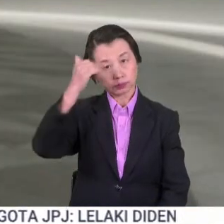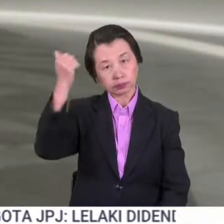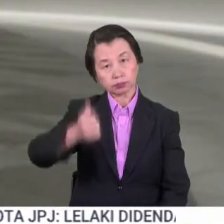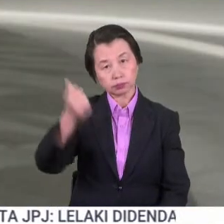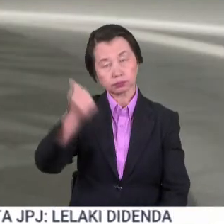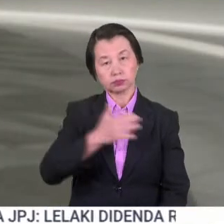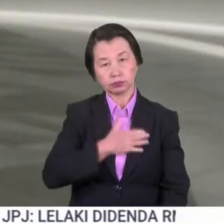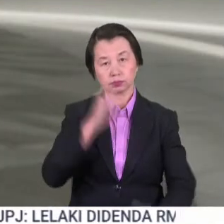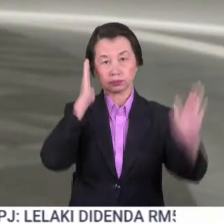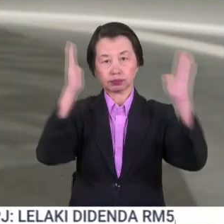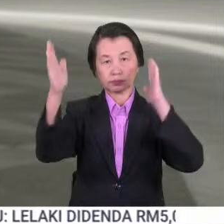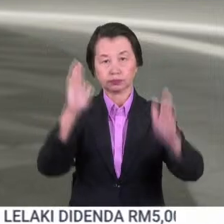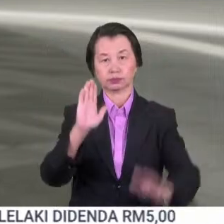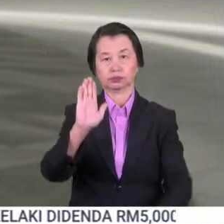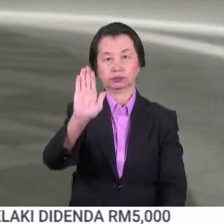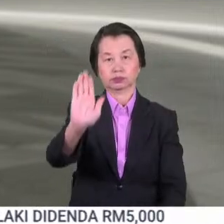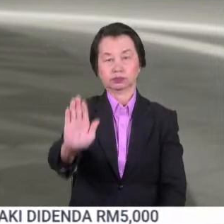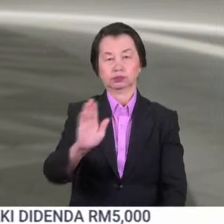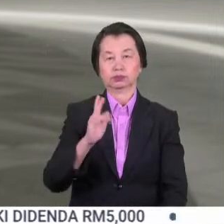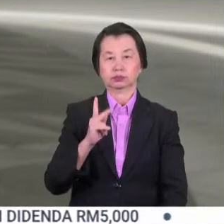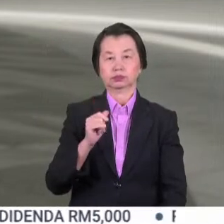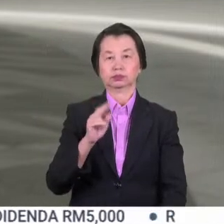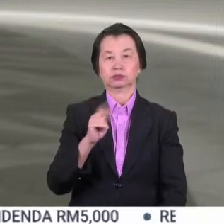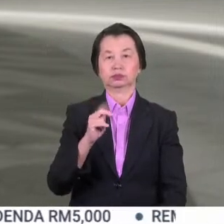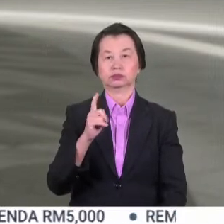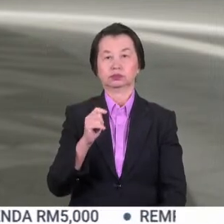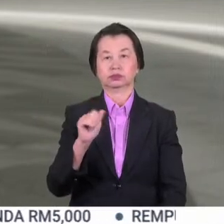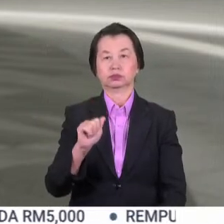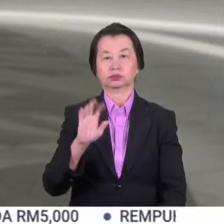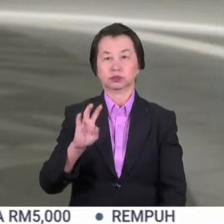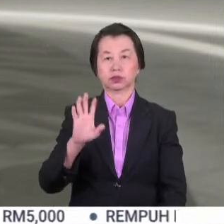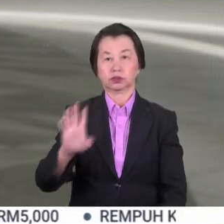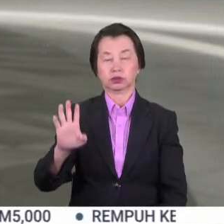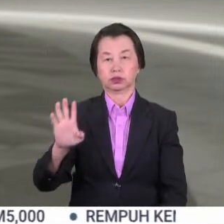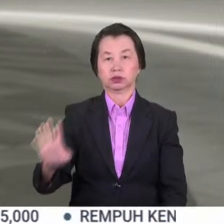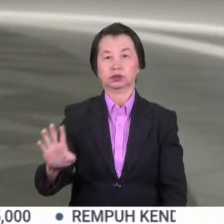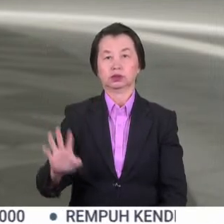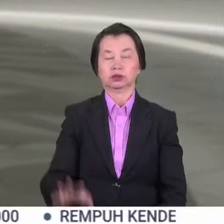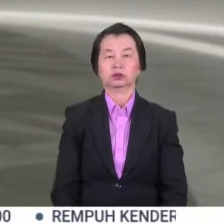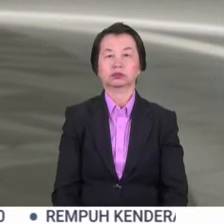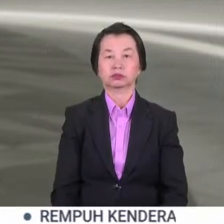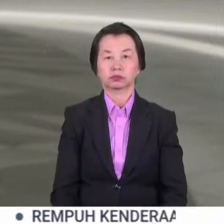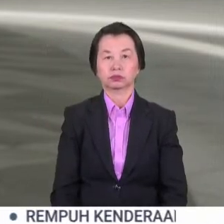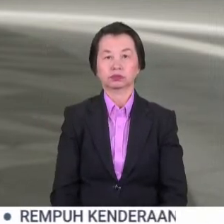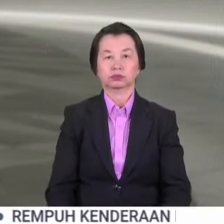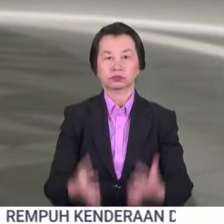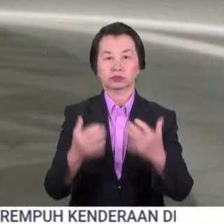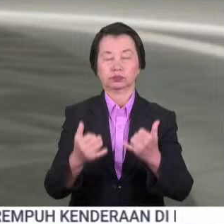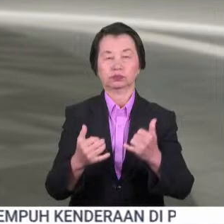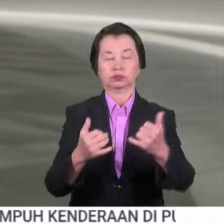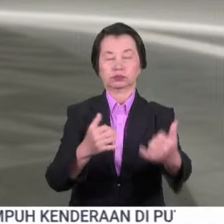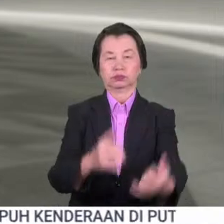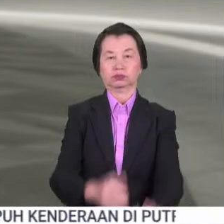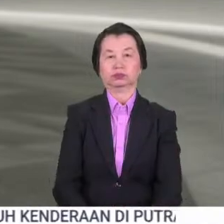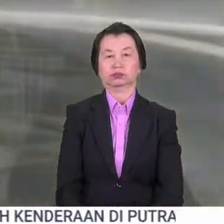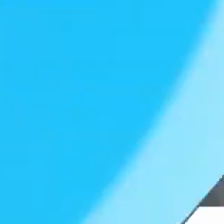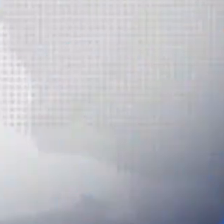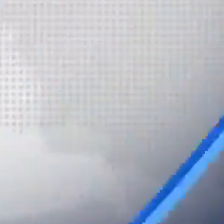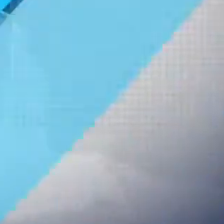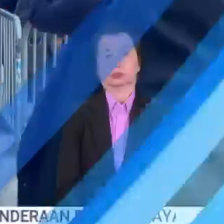Assalamualaikum, salam Malaysia Madani, Kanta 744 mendahului berita. Kita mulakan dengan rangkuman berita utama dalam segmen Sensing.